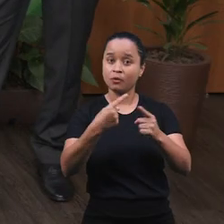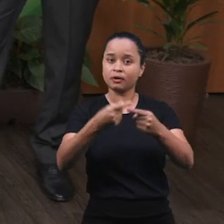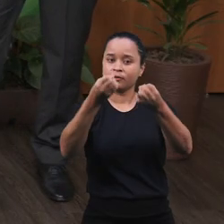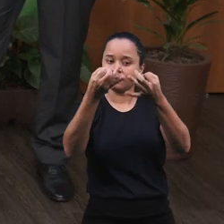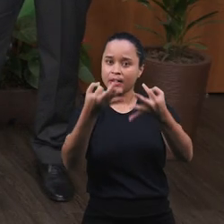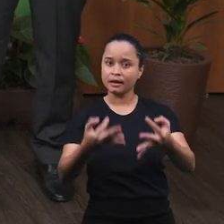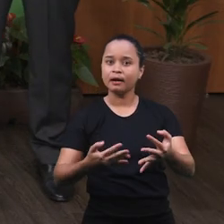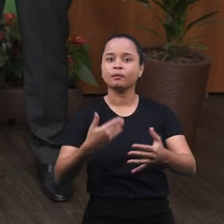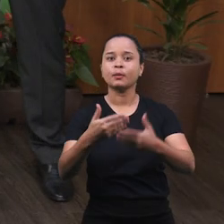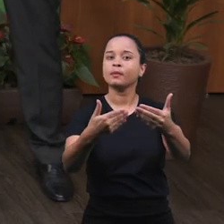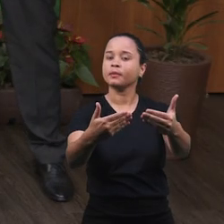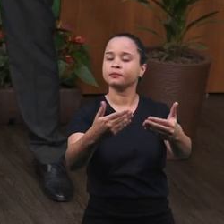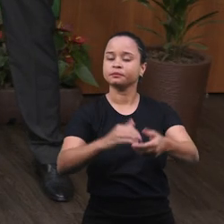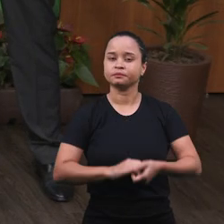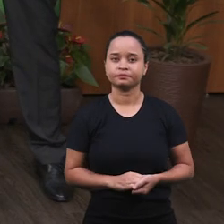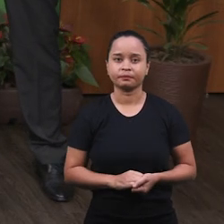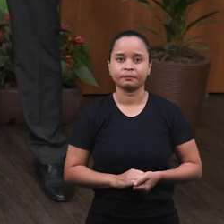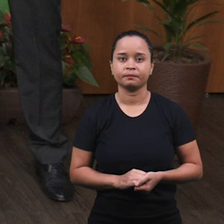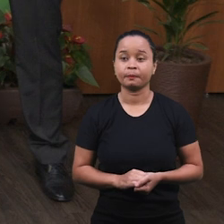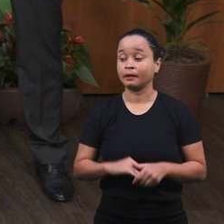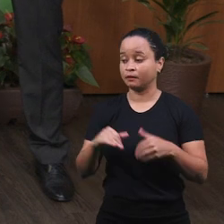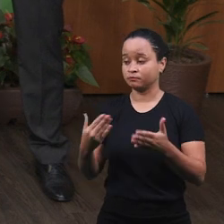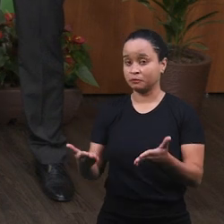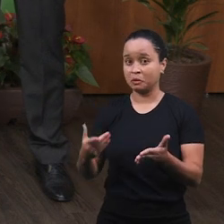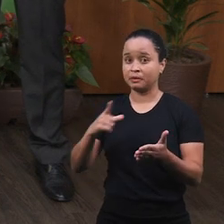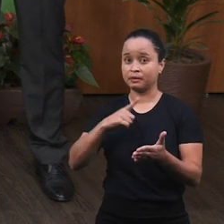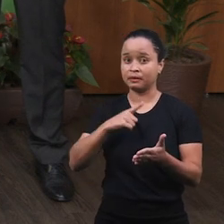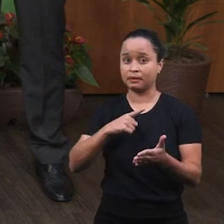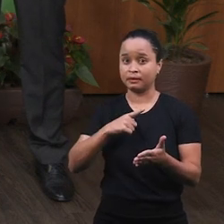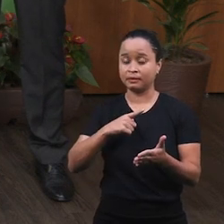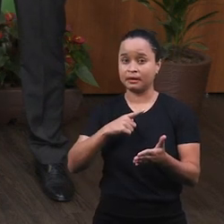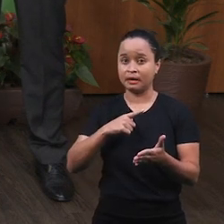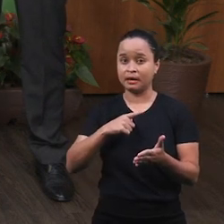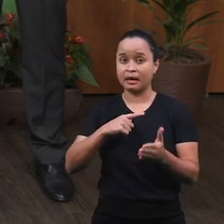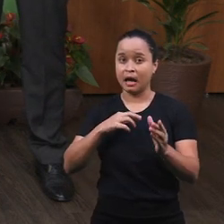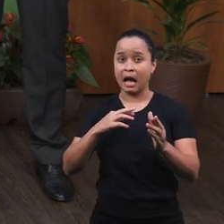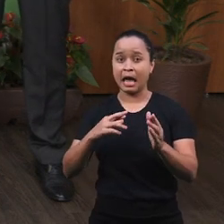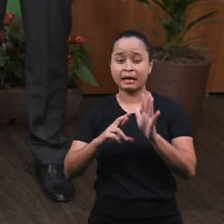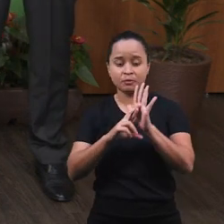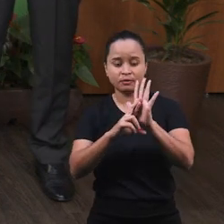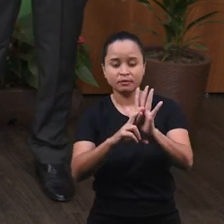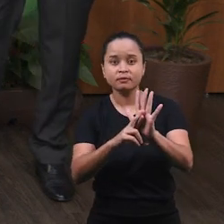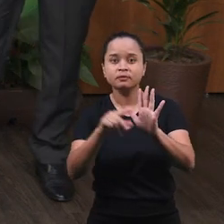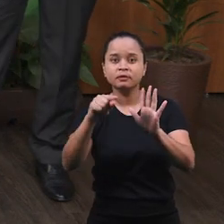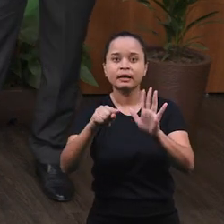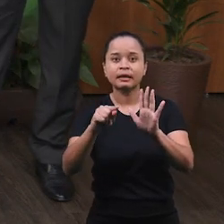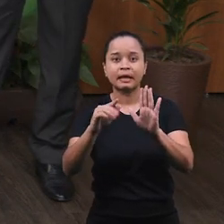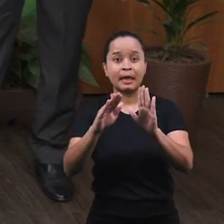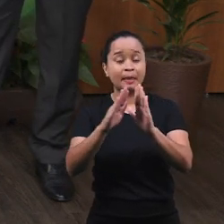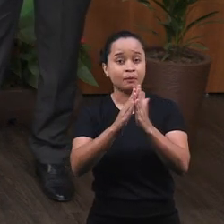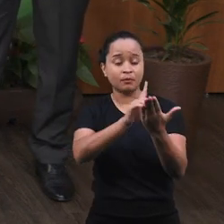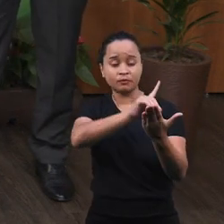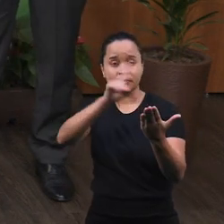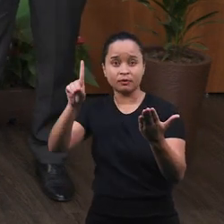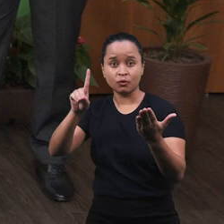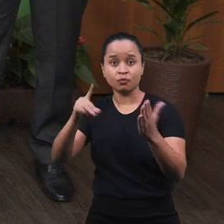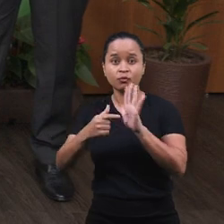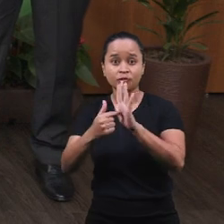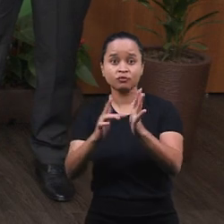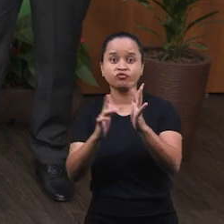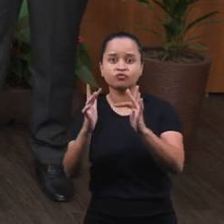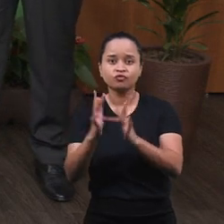programmation. Entre les figures bibliques qu'on a considérées dans le sujet Jésus et l'Ancien Testament et le